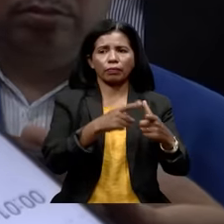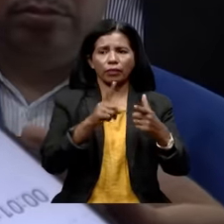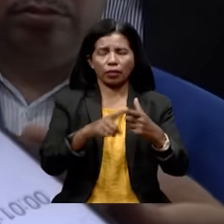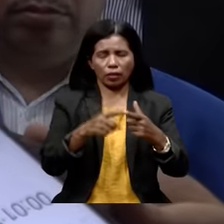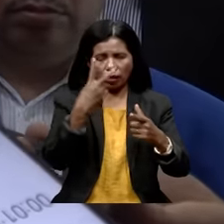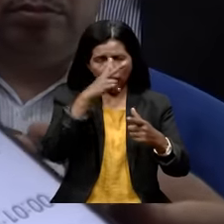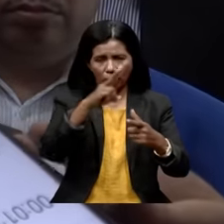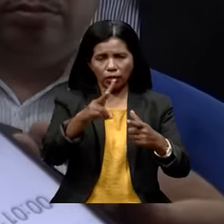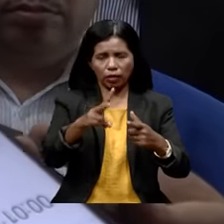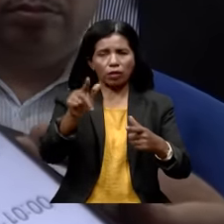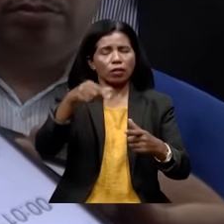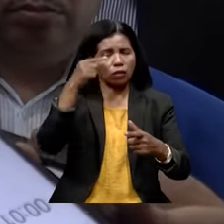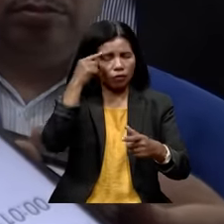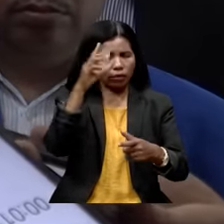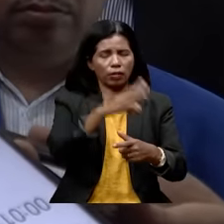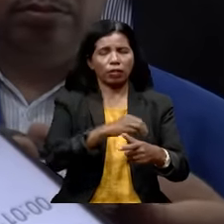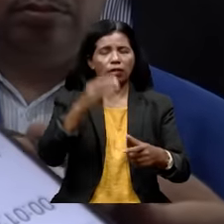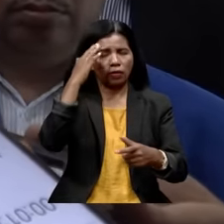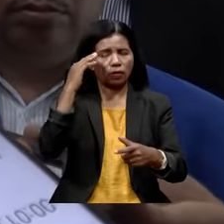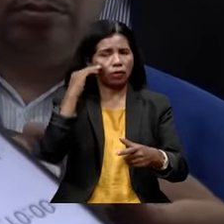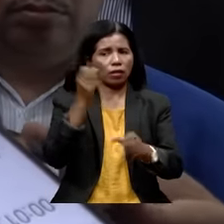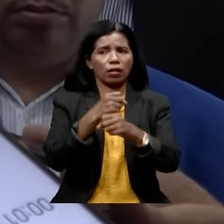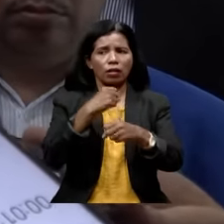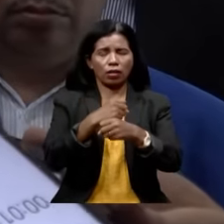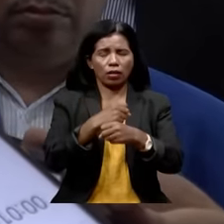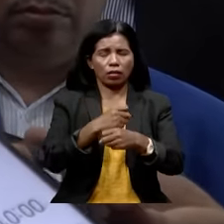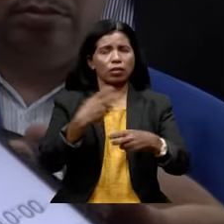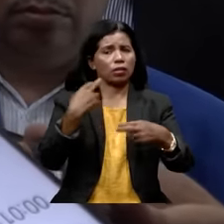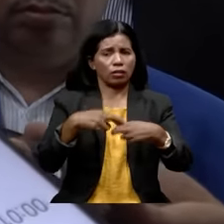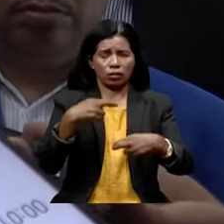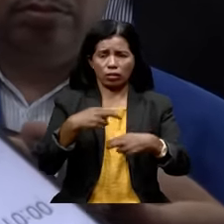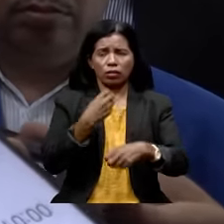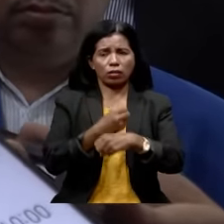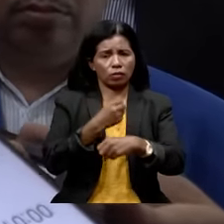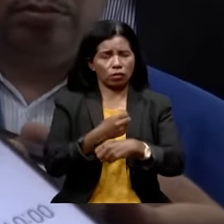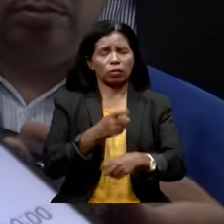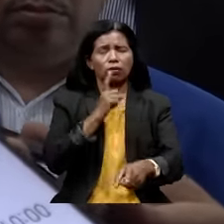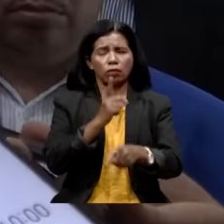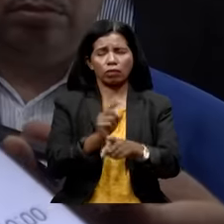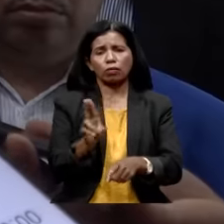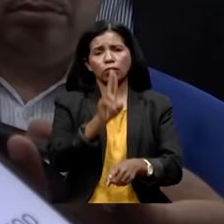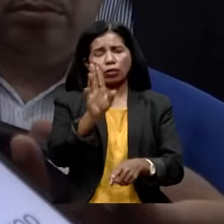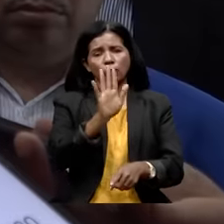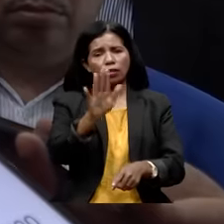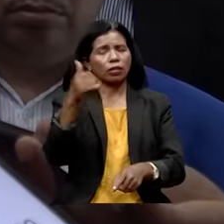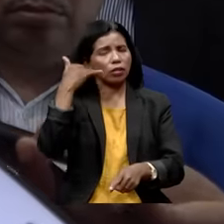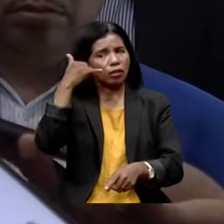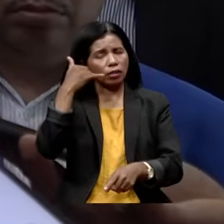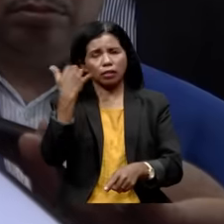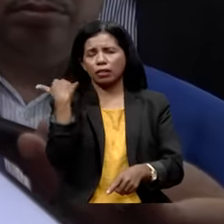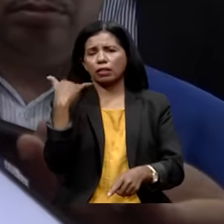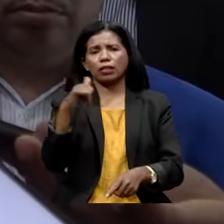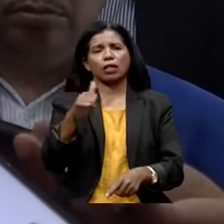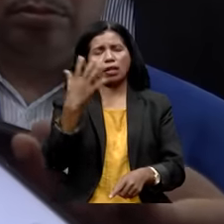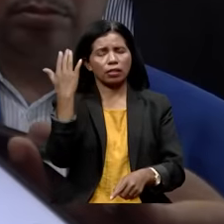kontrol aida nabe maka guvernu Korea halo nene ne rigoroso tep-tepes. O usa one telefoni sira tene one paradero hine be